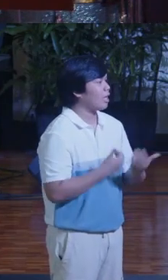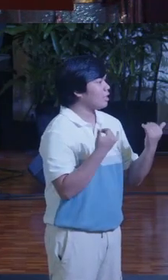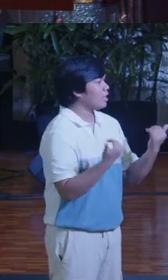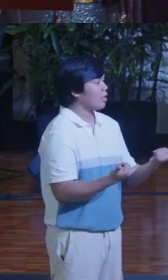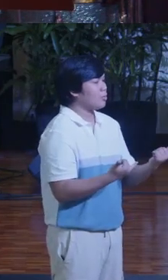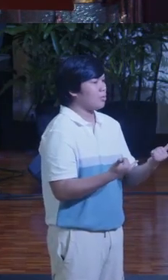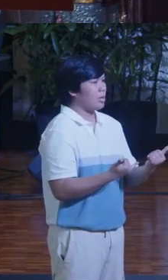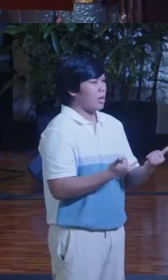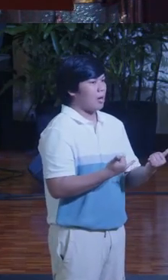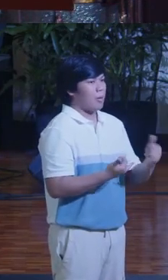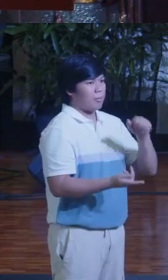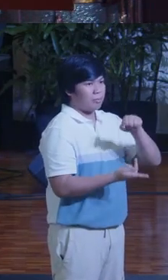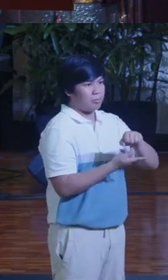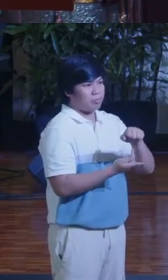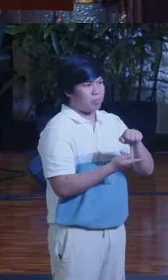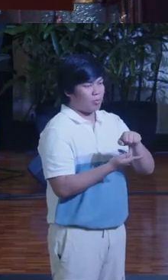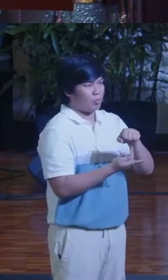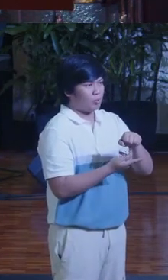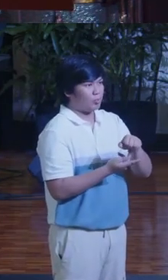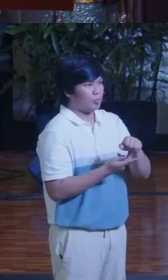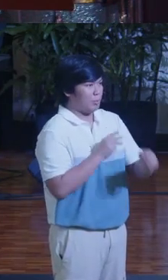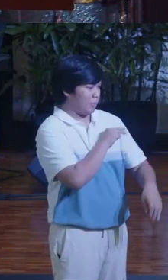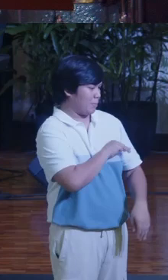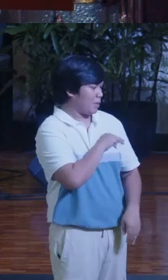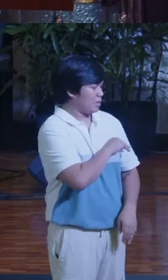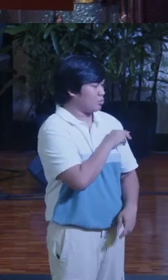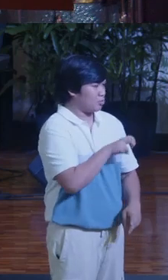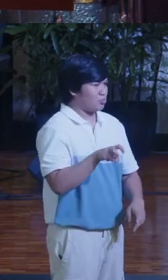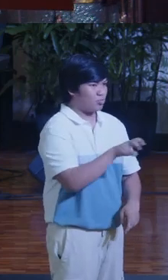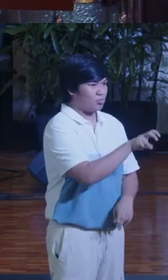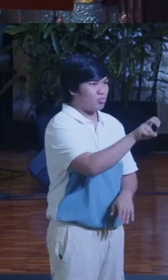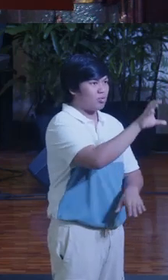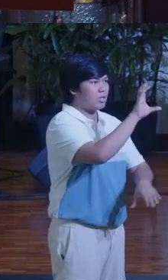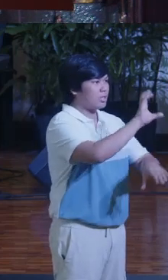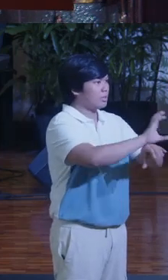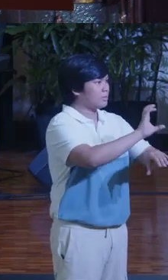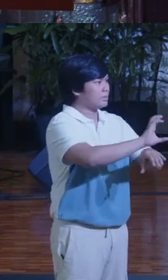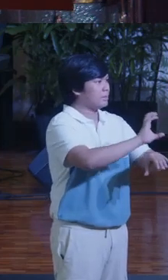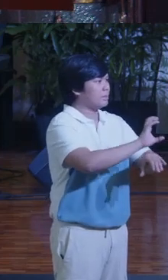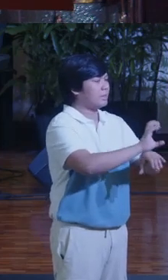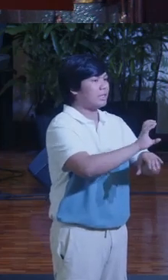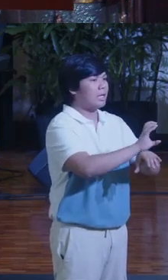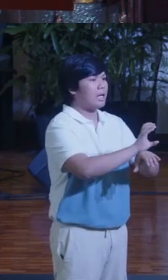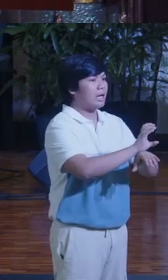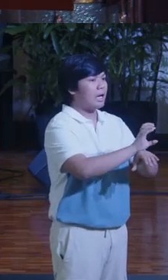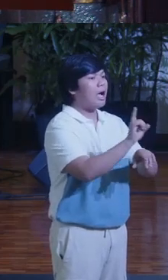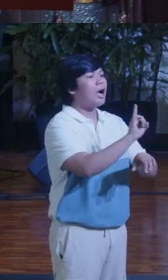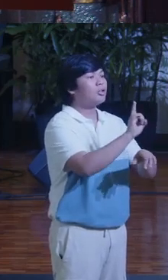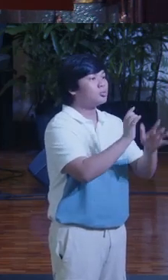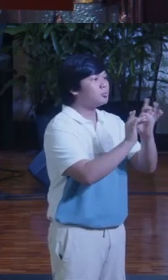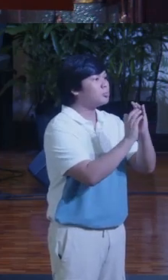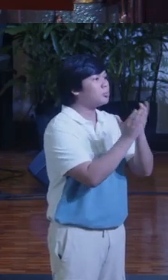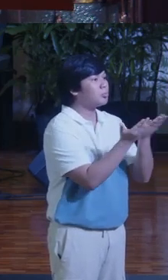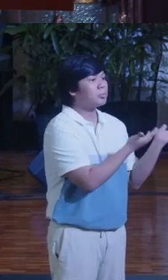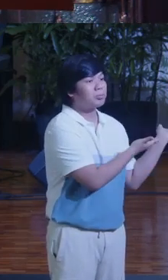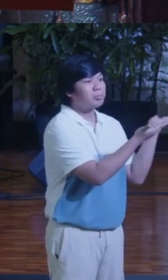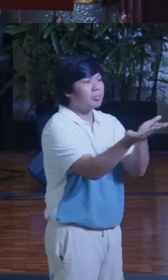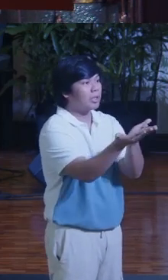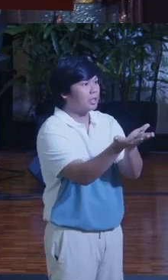kanyang pagmimisyon sa mga churches doon, ang scriptures po na dala niya ay ang Old